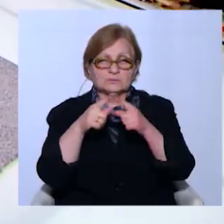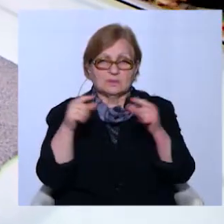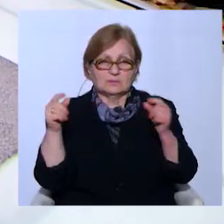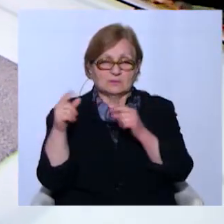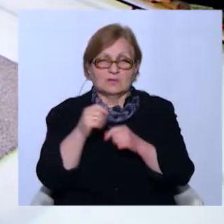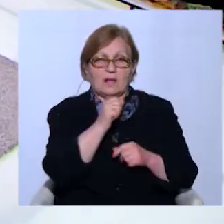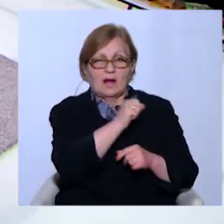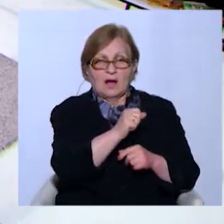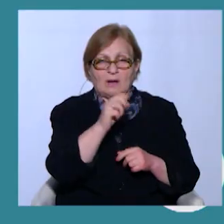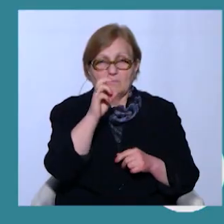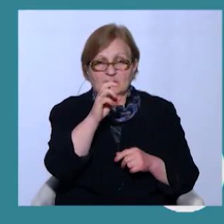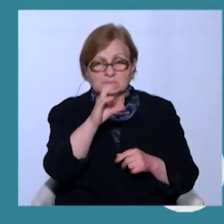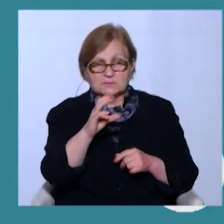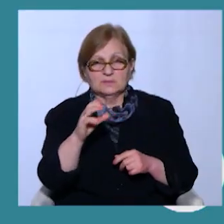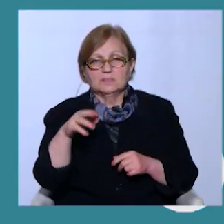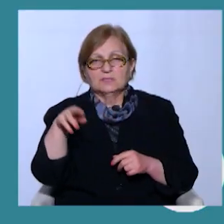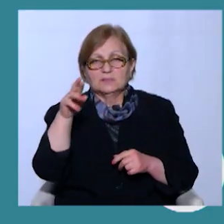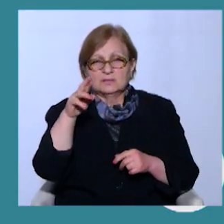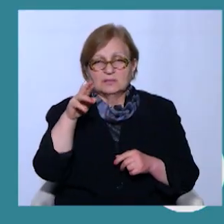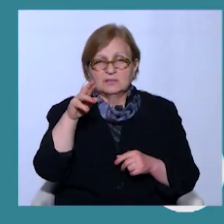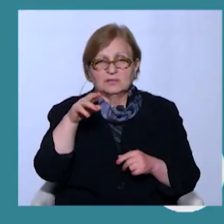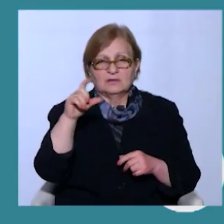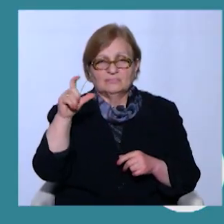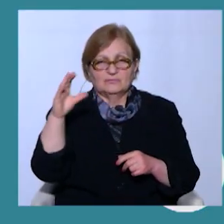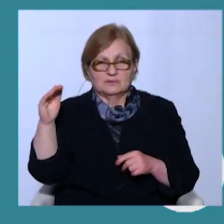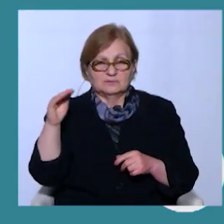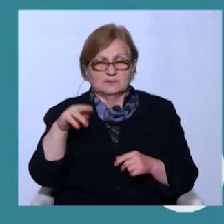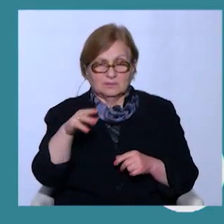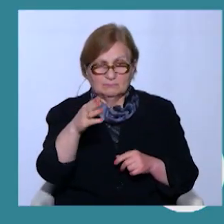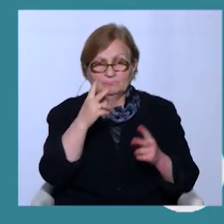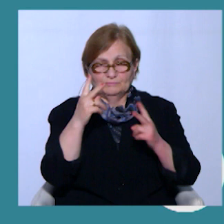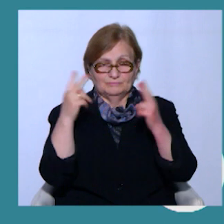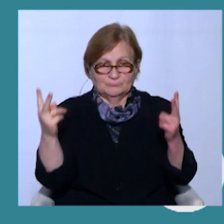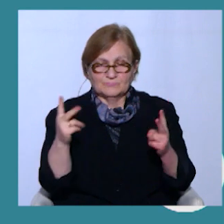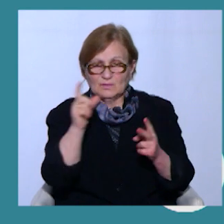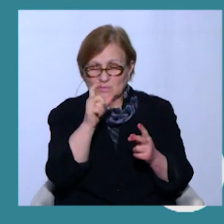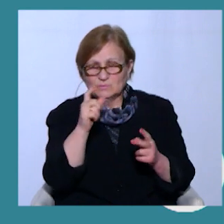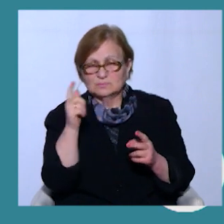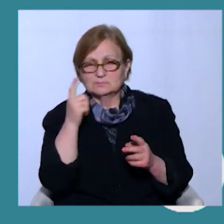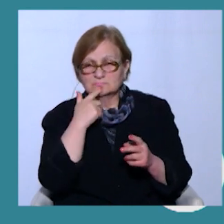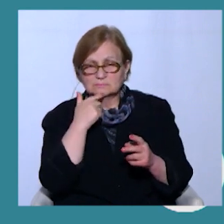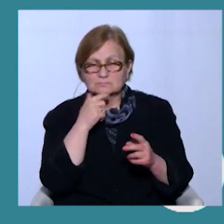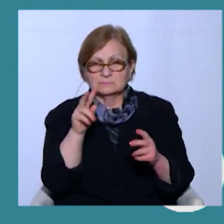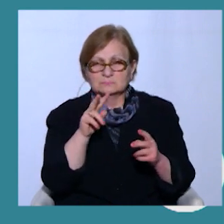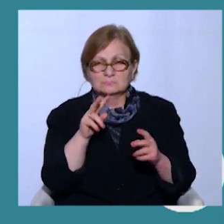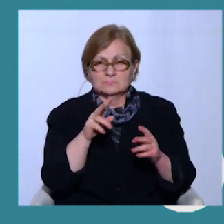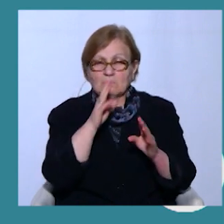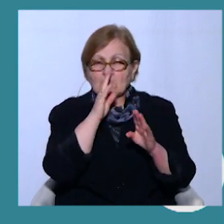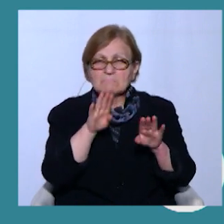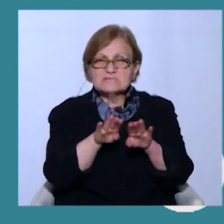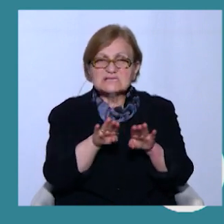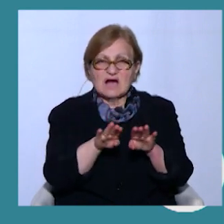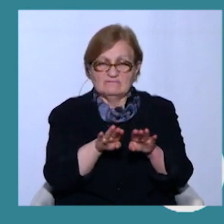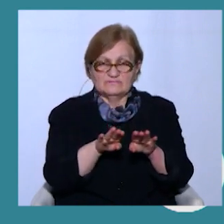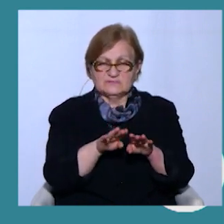A, B, C და D, E, F სამკუთხედები. ეს ორი სამკუთხედი არის მსგავსი. რას ნიშნავს